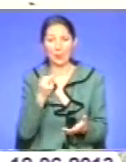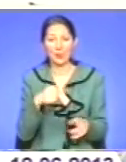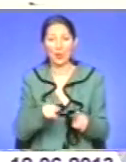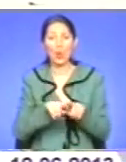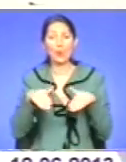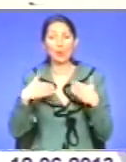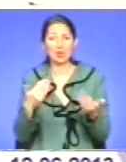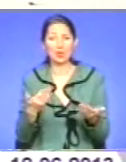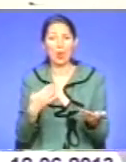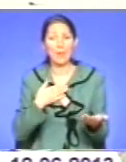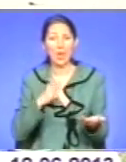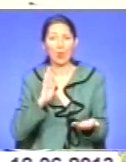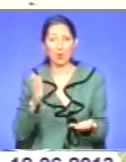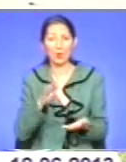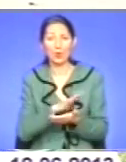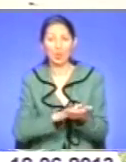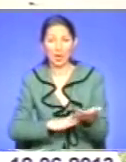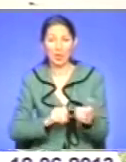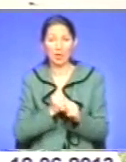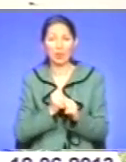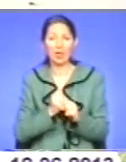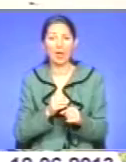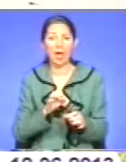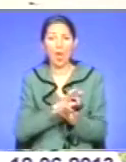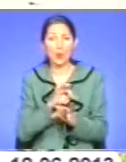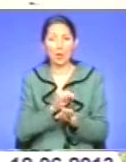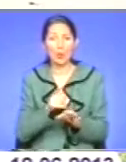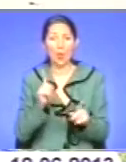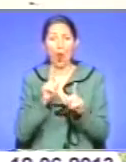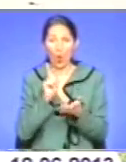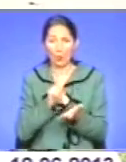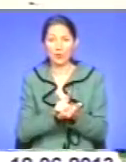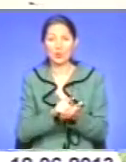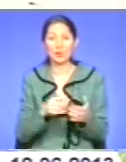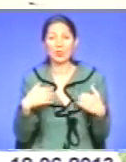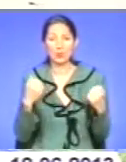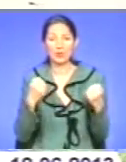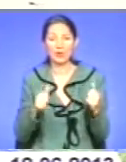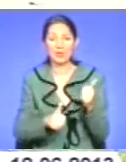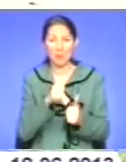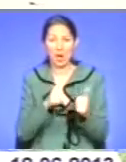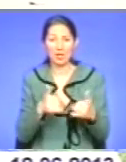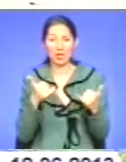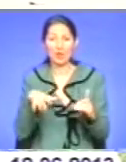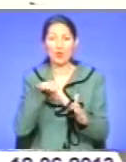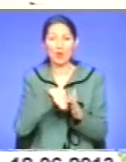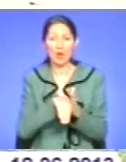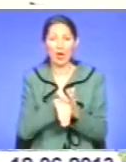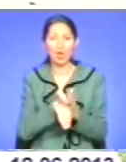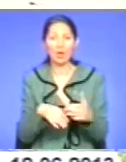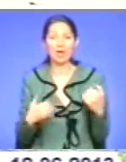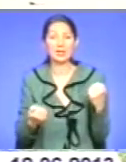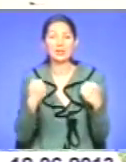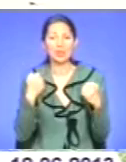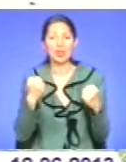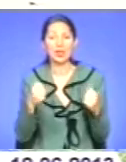пропозицію, що якщо ми будемо далі робити продовження проєкту, то щоб обов'язково якісь спортивні змагання впровадити. Отже, сьогодні ми впроваджуємо спортивні